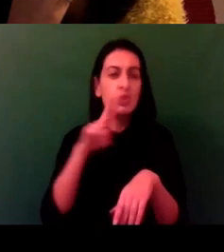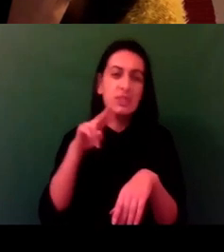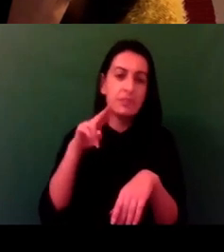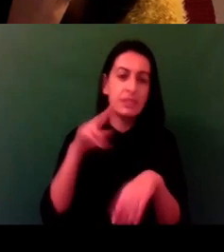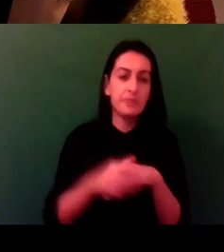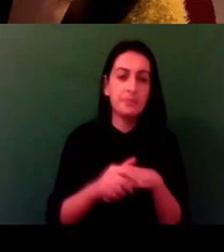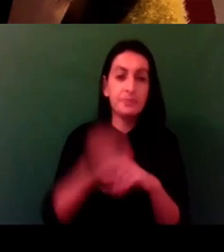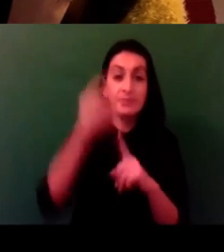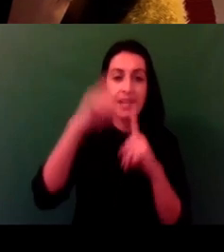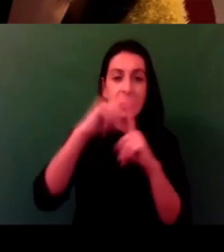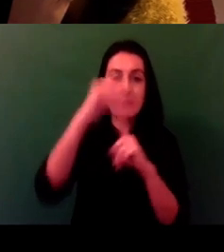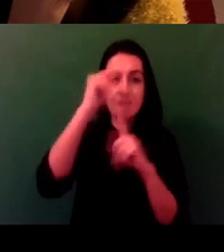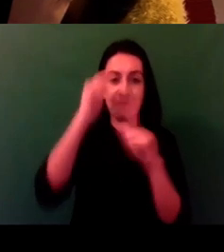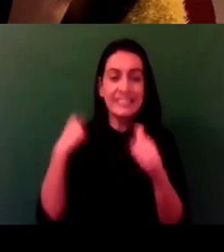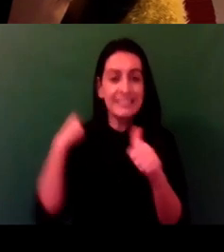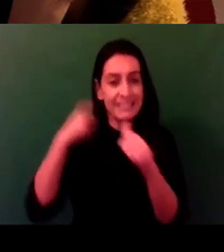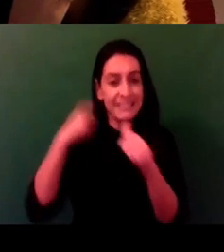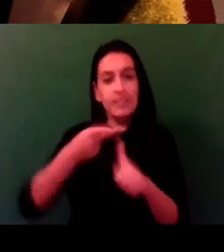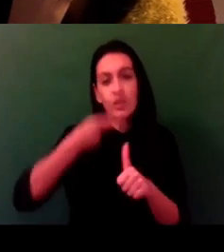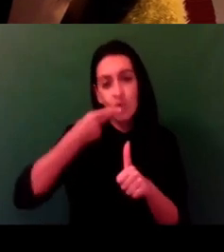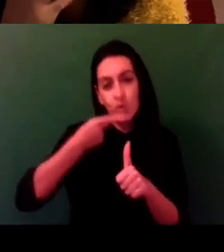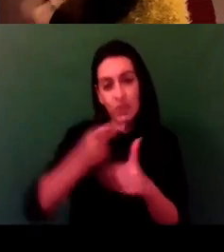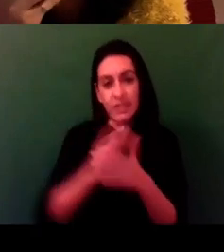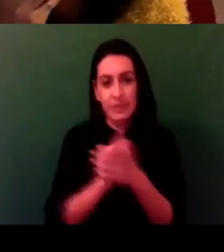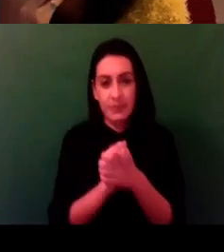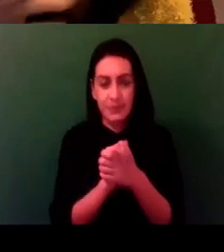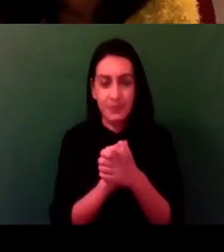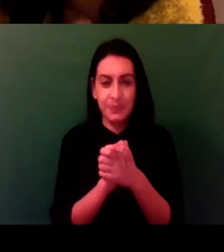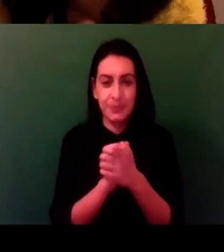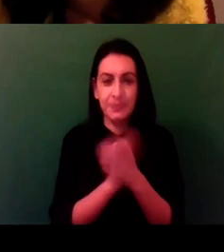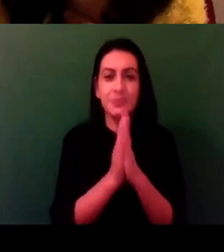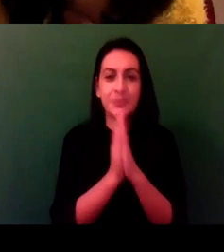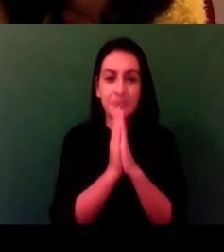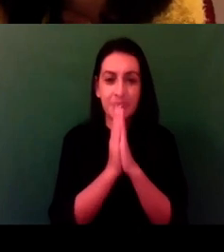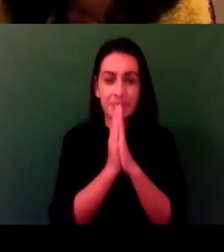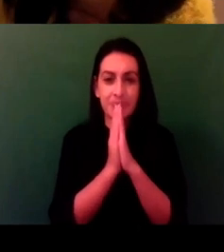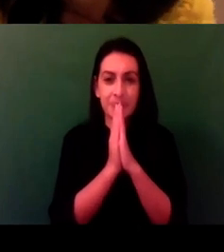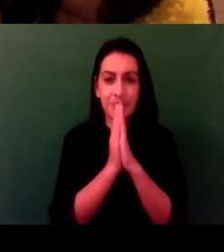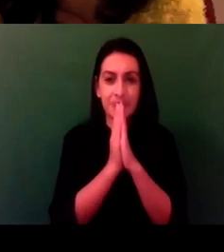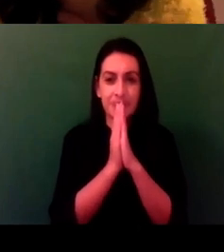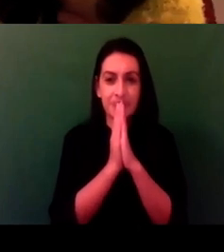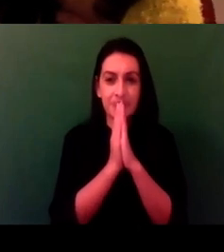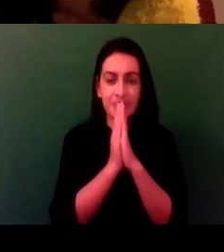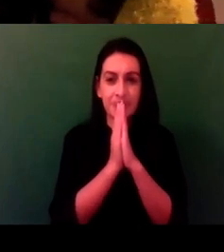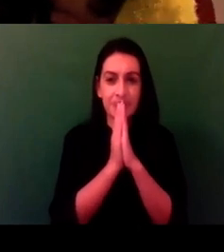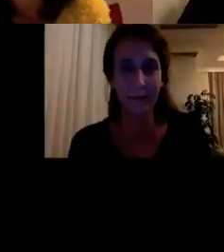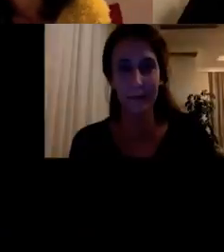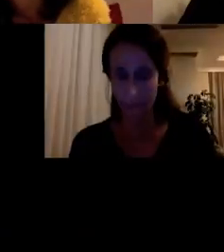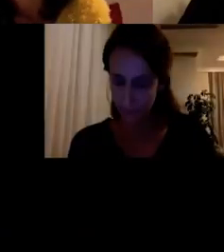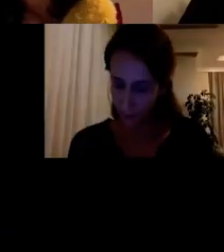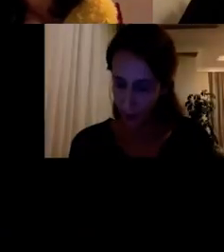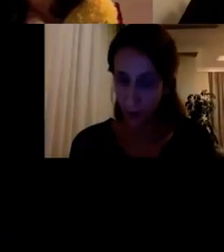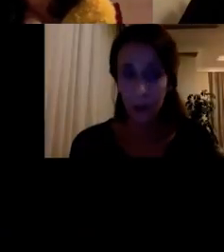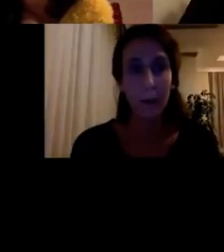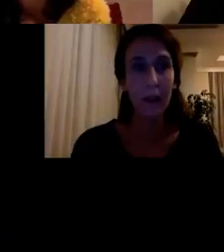İdil'e devamında Emre Erbir'e söz veriyoruz. Buyurun. Ulaş Bayraktar da istemişti galiba. Onu da